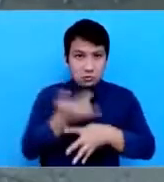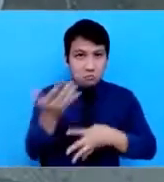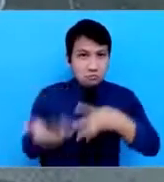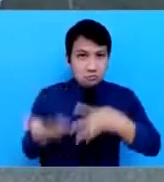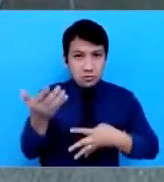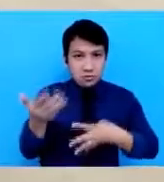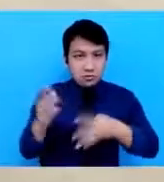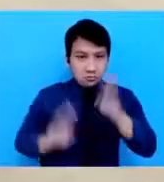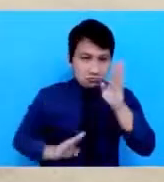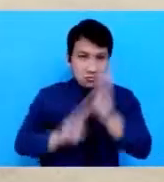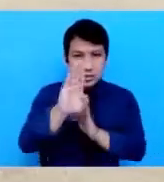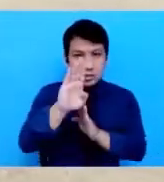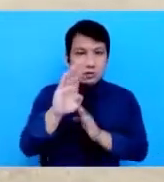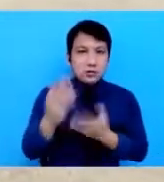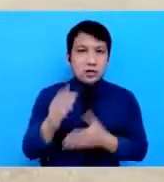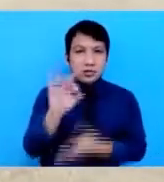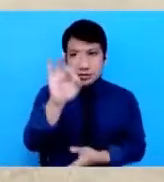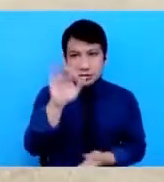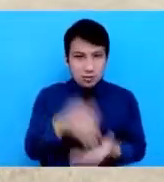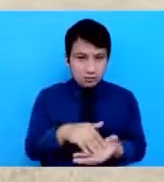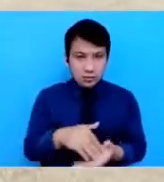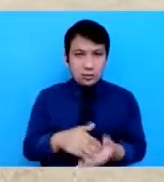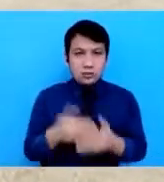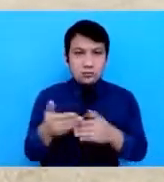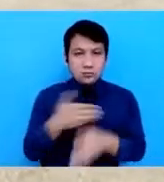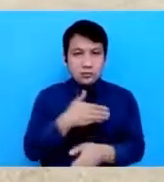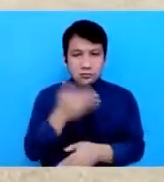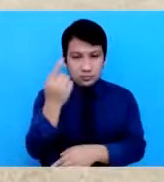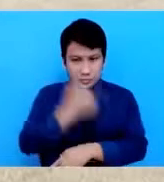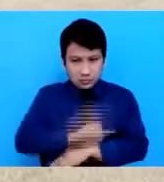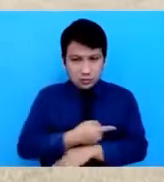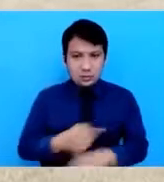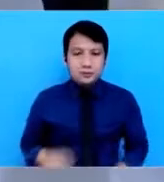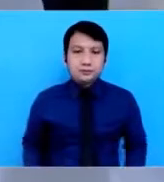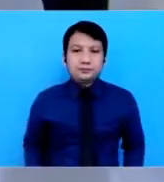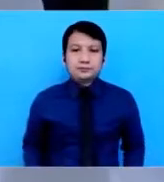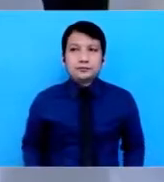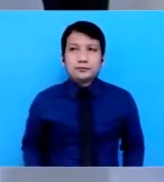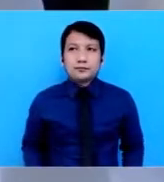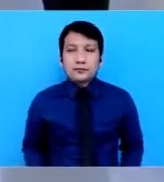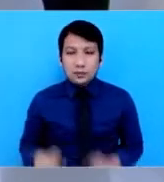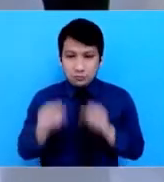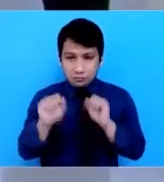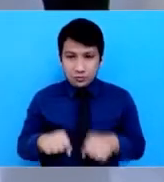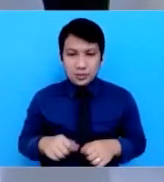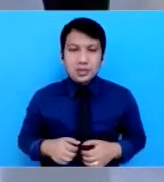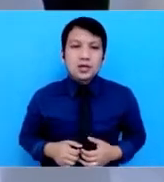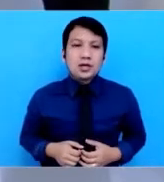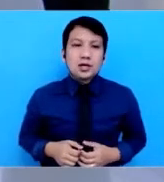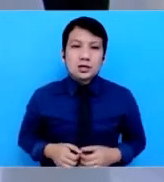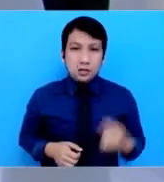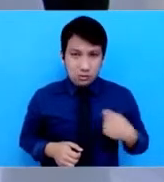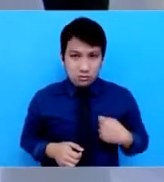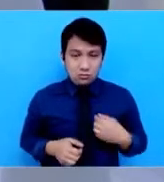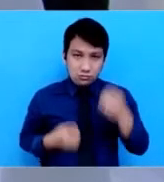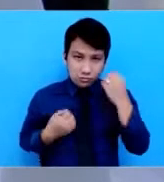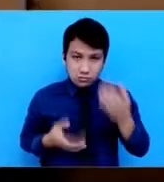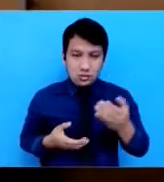pumalo hanggang sa 8,000 kaso bawat araw. It's a possibility, but I would say that there's a